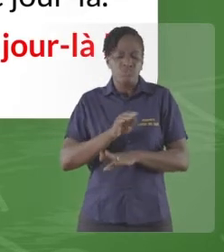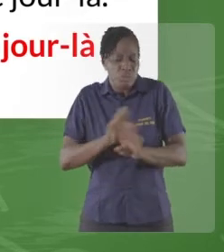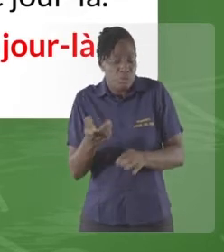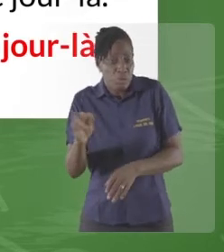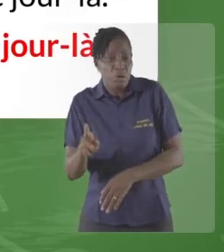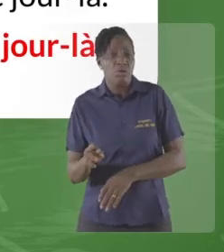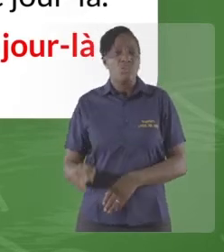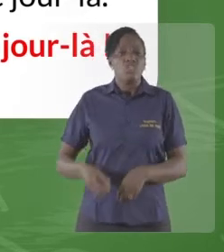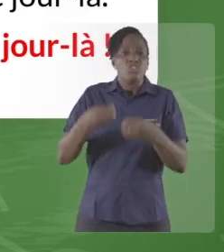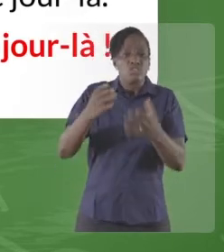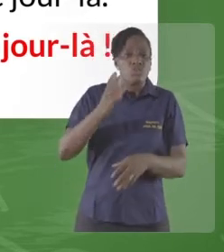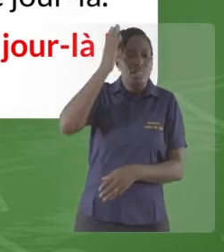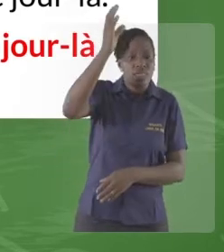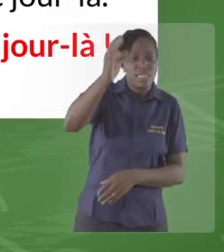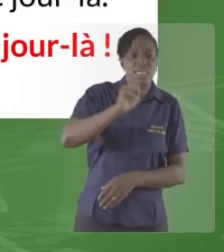Et P4,